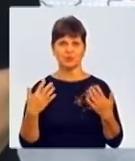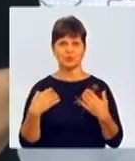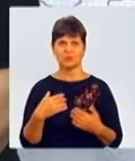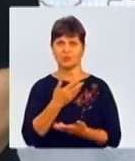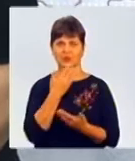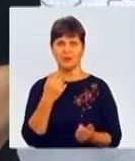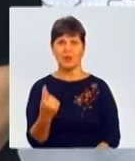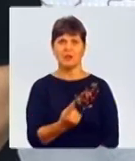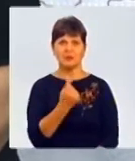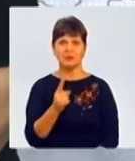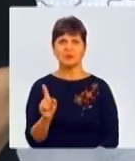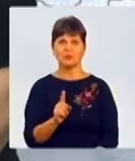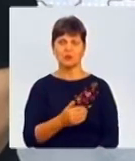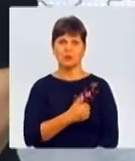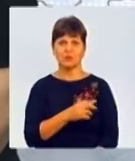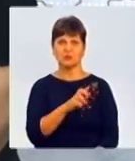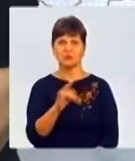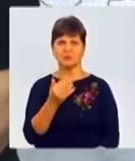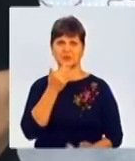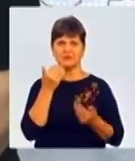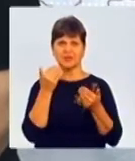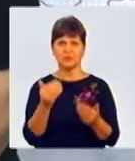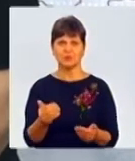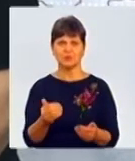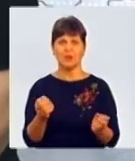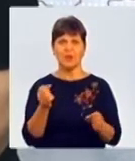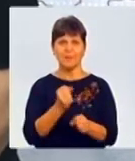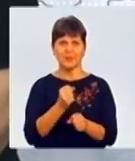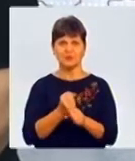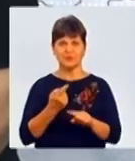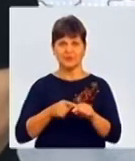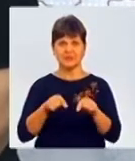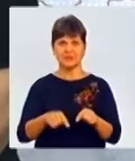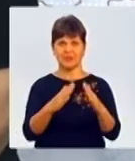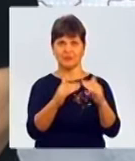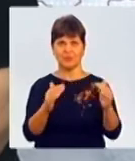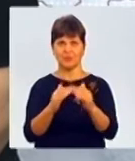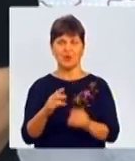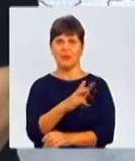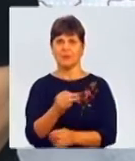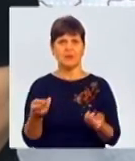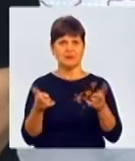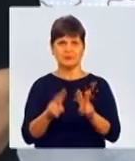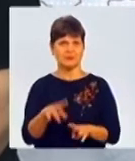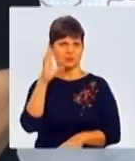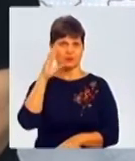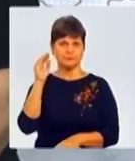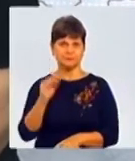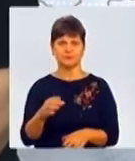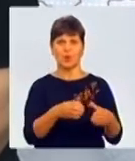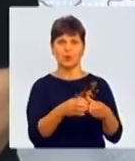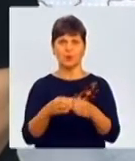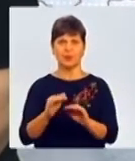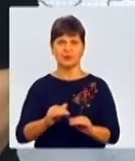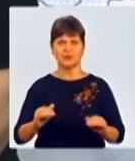Єдине, що хотілося б звернутися до працівників цих таборів, щоб не залишали знову ж таки групи дітей під